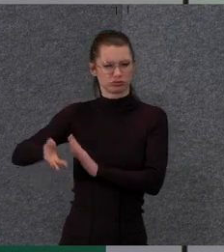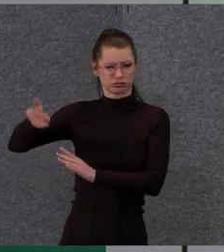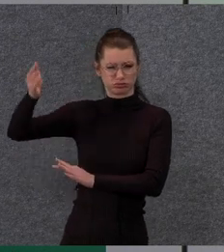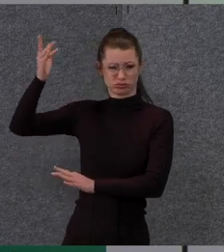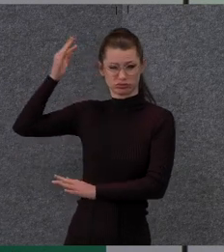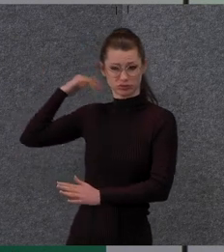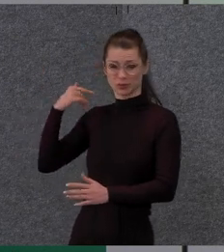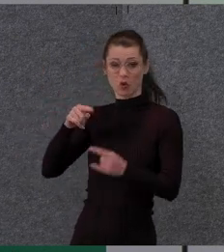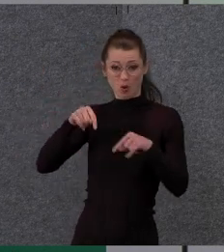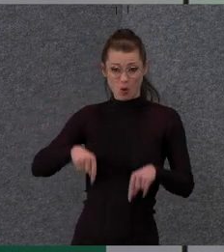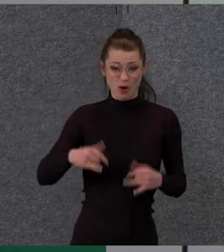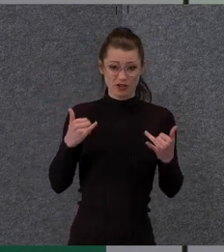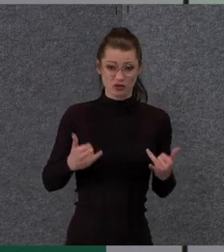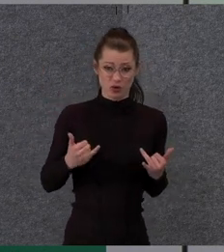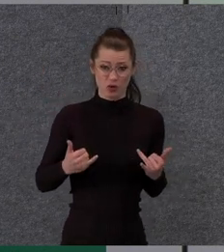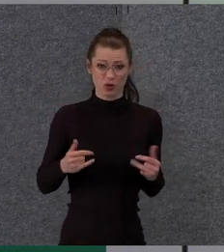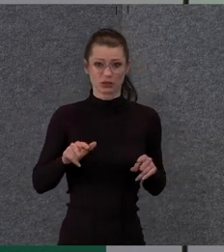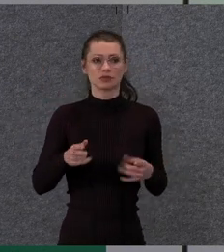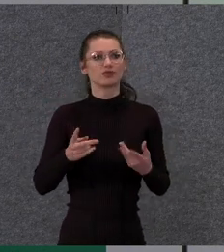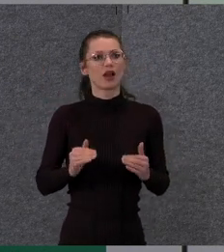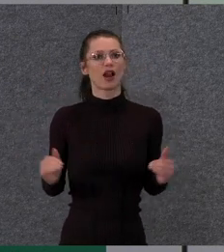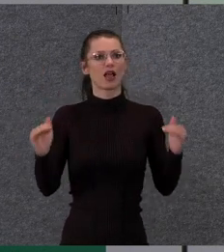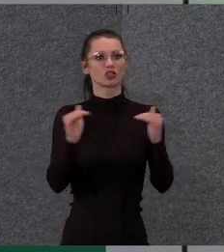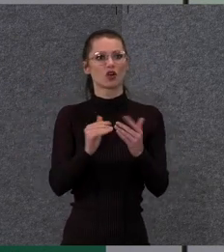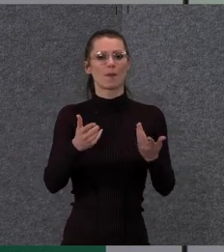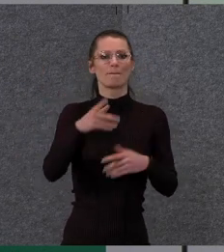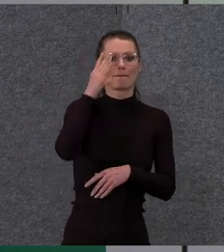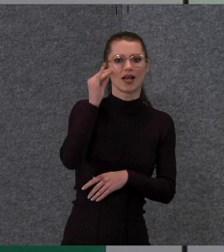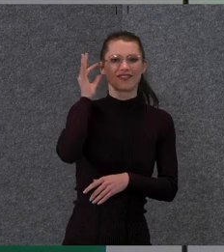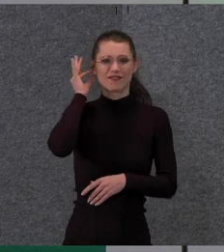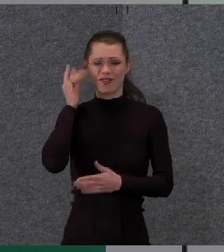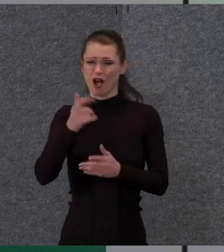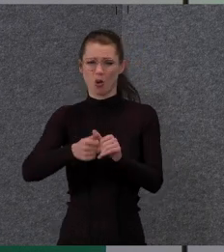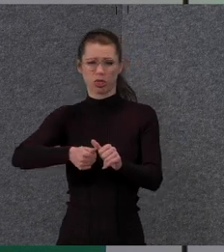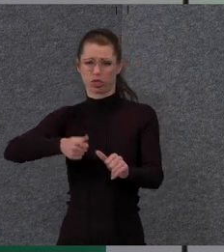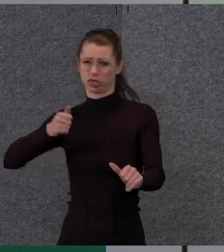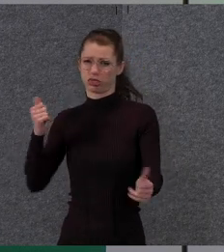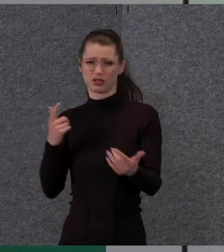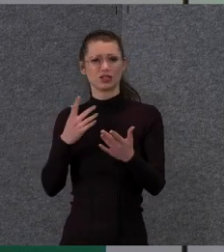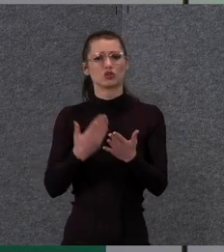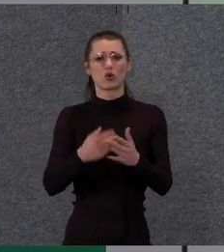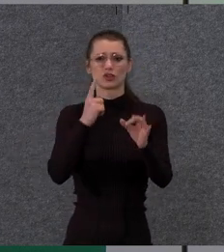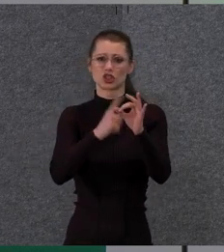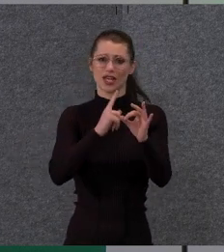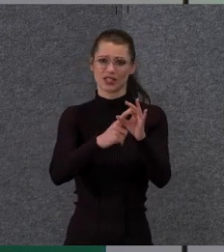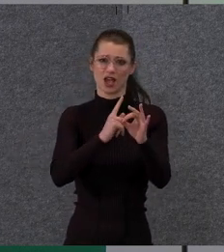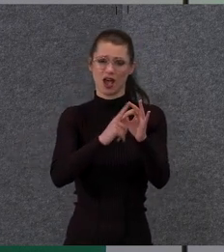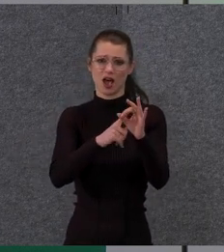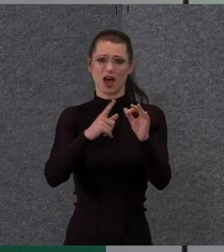Wie weit wir aber heute noch von einer Gleichstellung zwischen Frauen und Männern entfernt sind, das zeigt der Gender Gap Report.